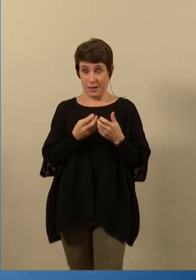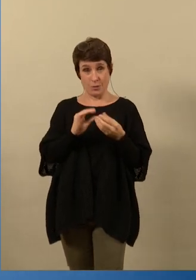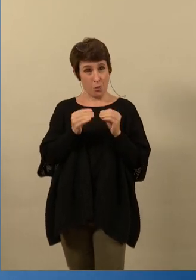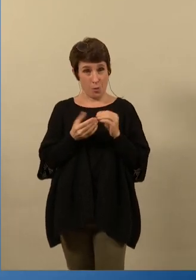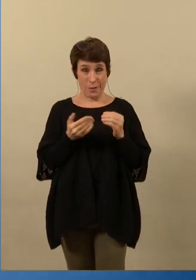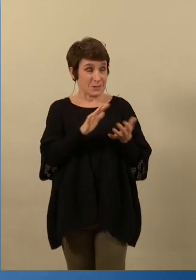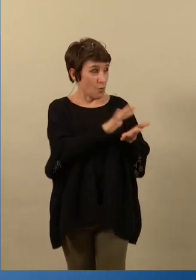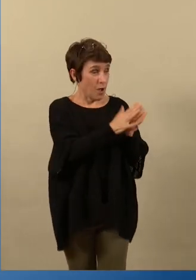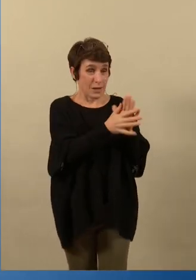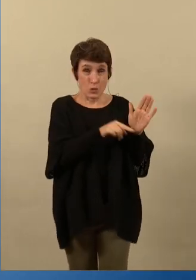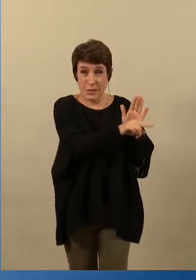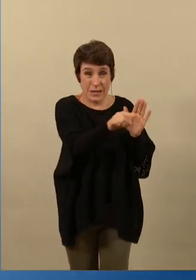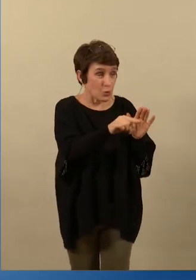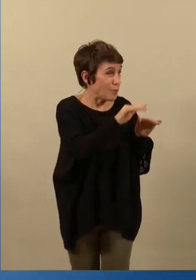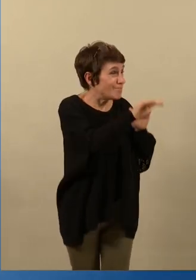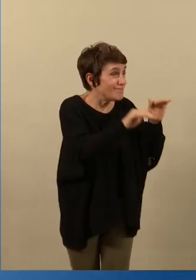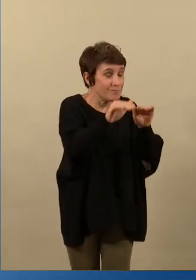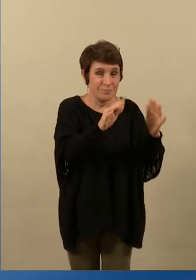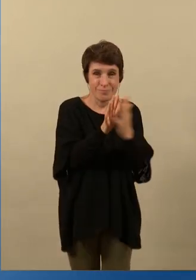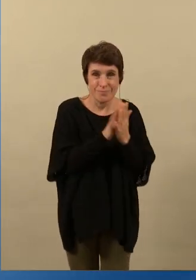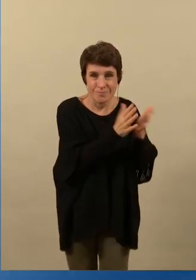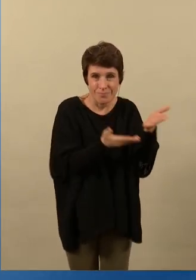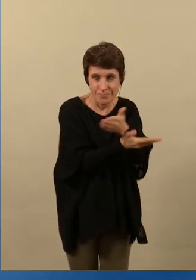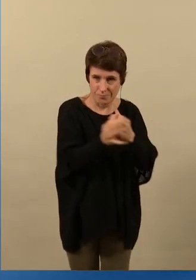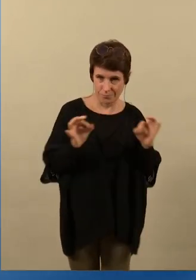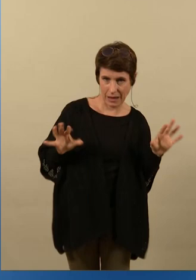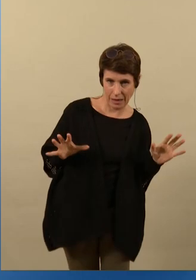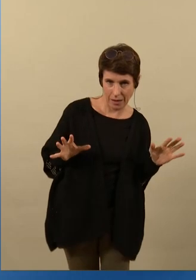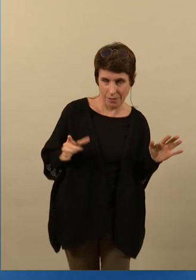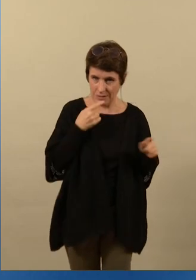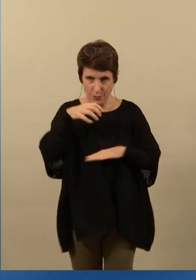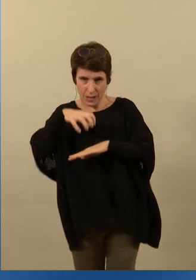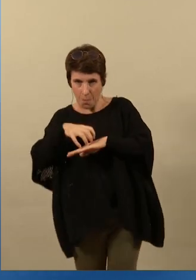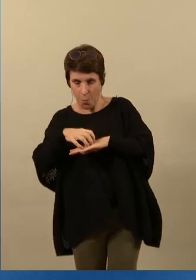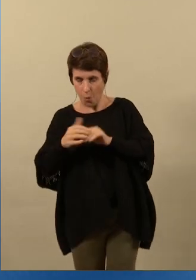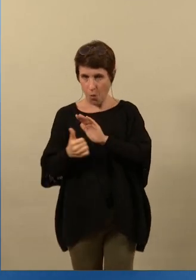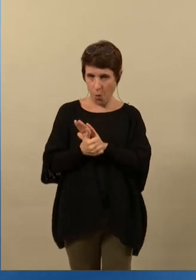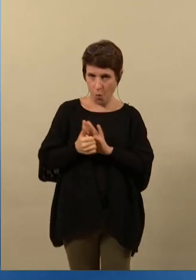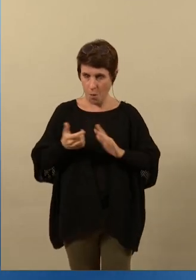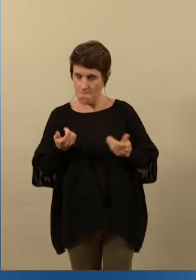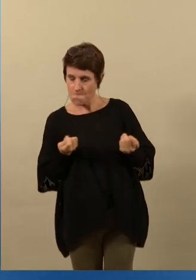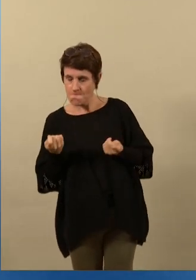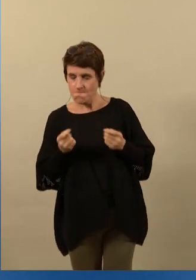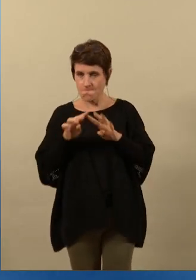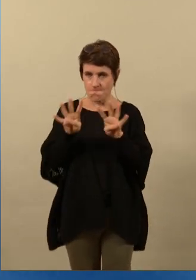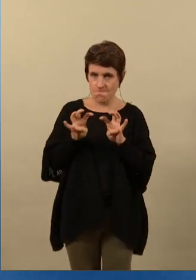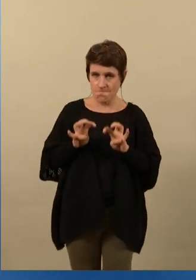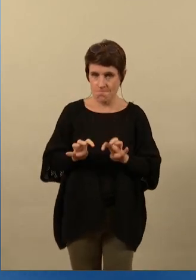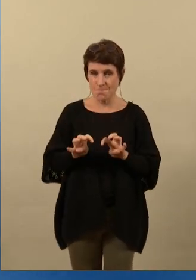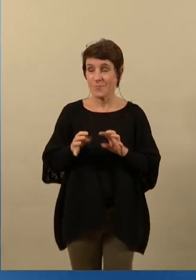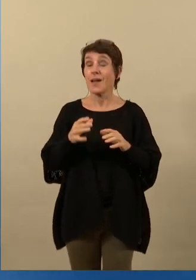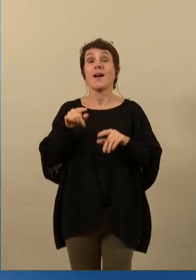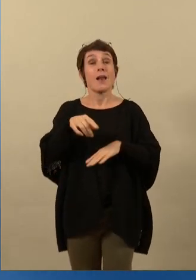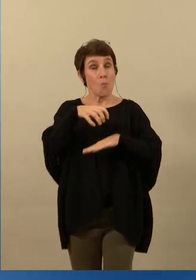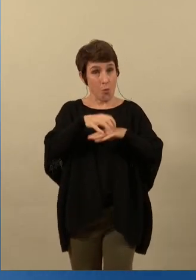associations incite à une grande méfiant sur le rôle concret de ces passes et leur articulation avec la Maison départementale des personnes